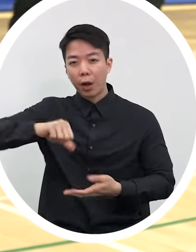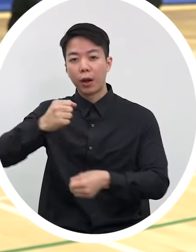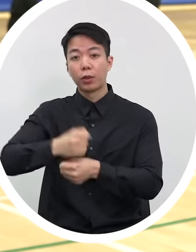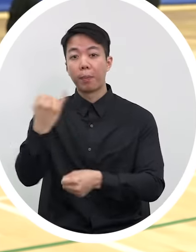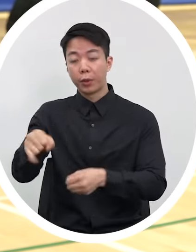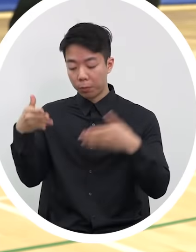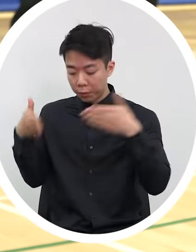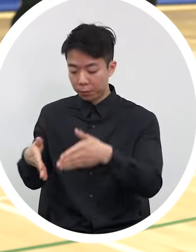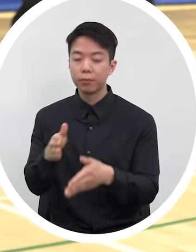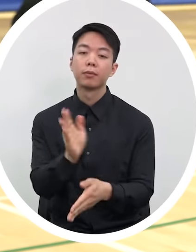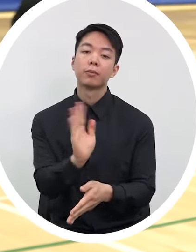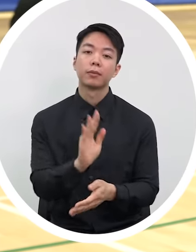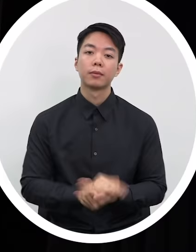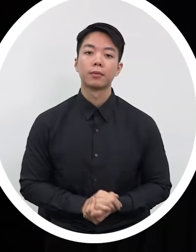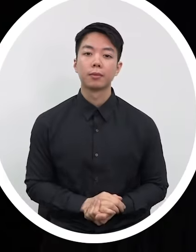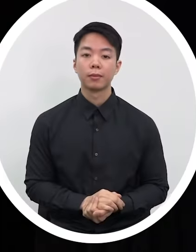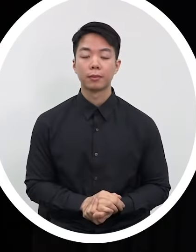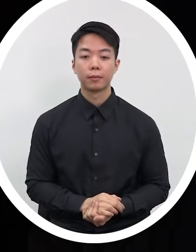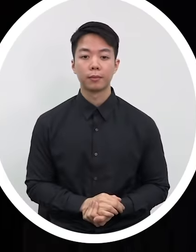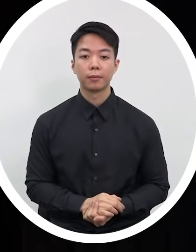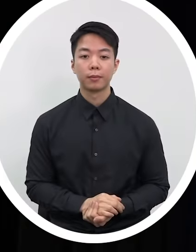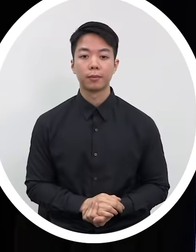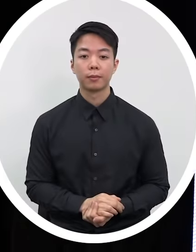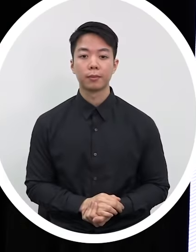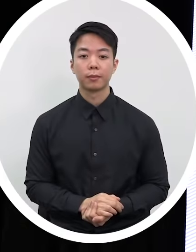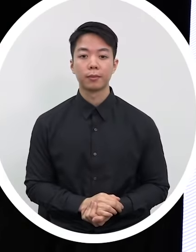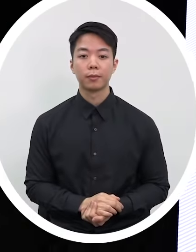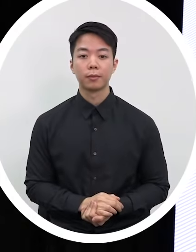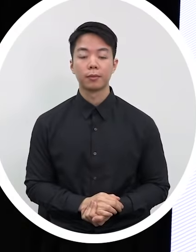刻做唔到嘅事咯。